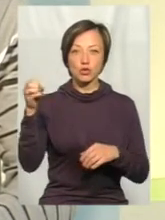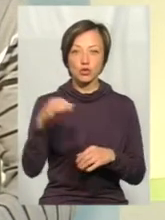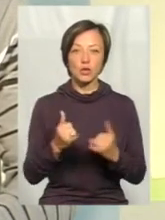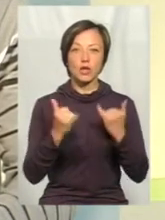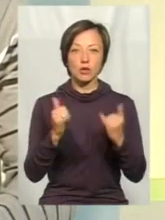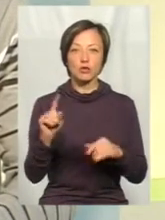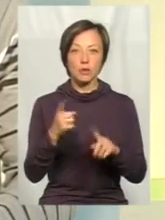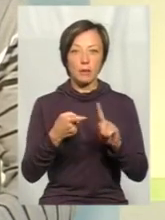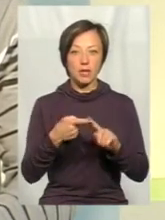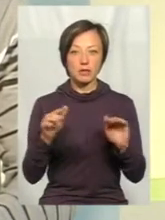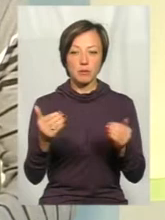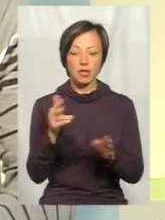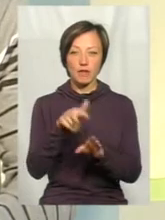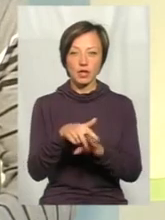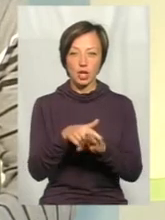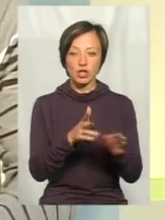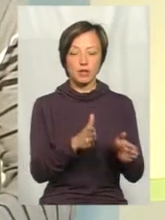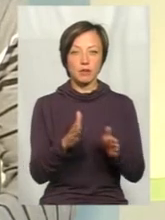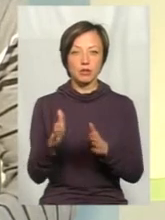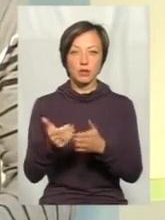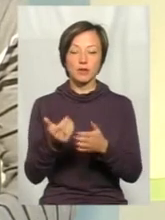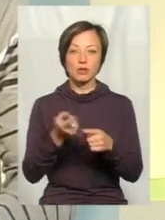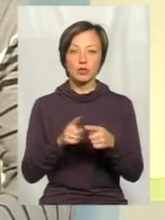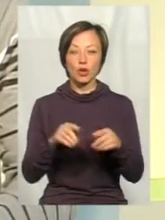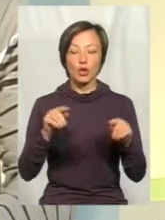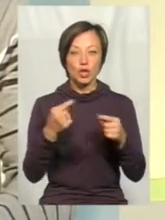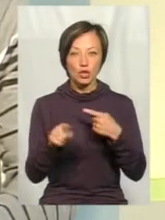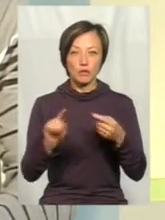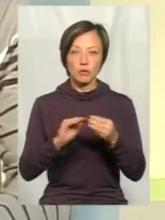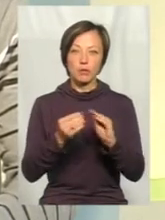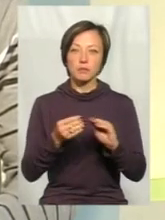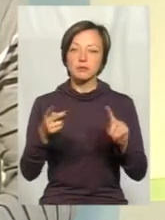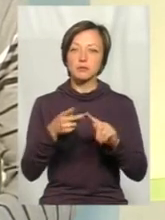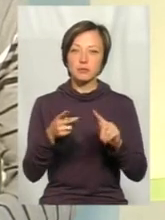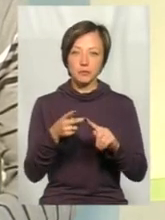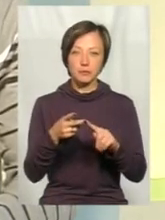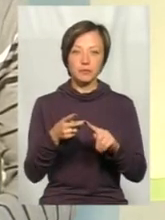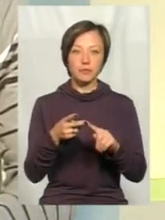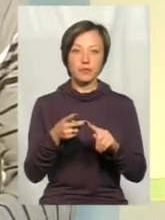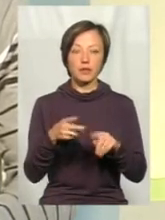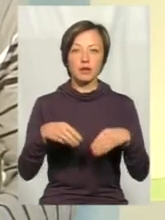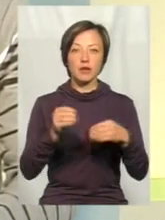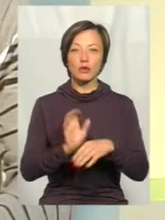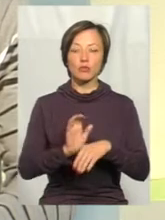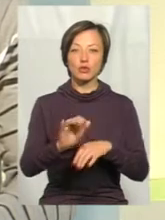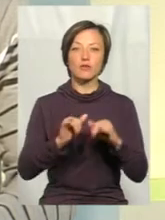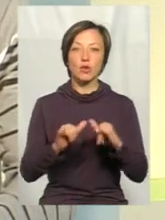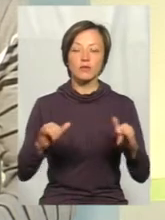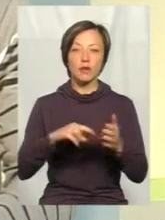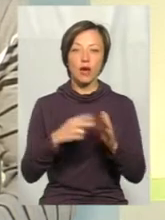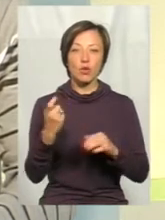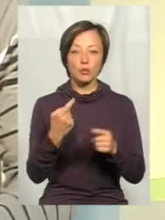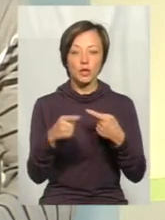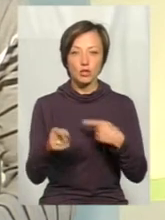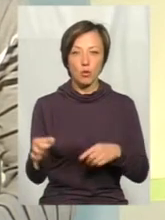щоб, перше, зменшити навантаження на мережу, бо від цього є і інші проблеми, а по-друге, дати поштовх в розвитку економіки і іншим